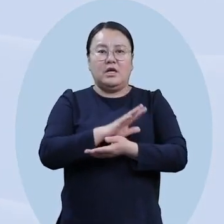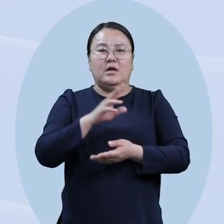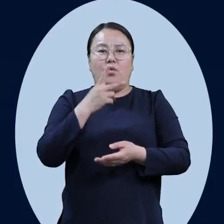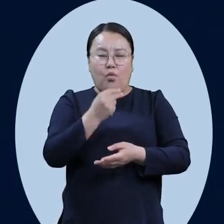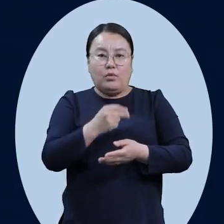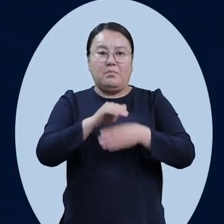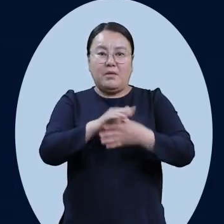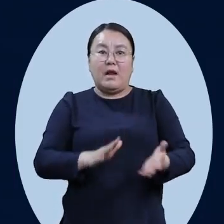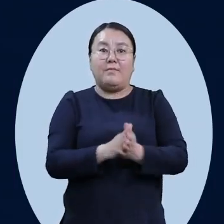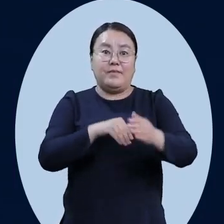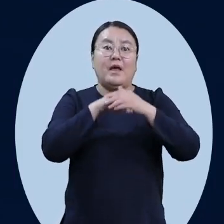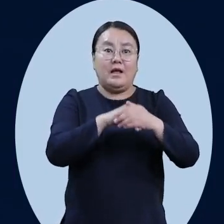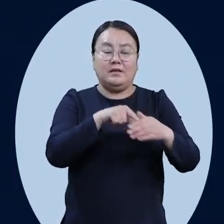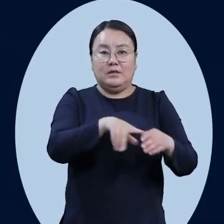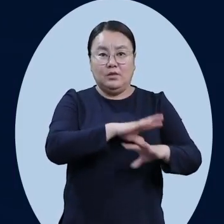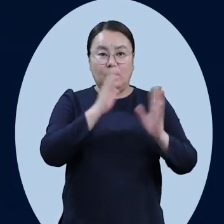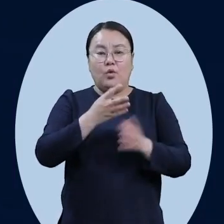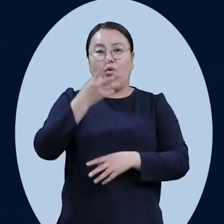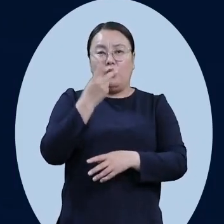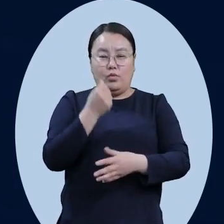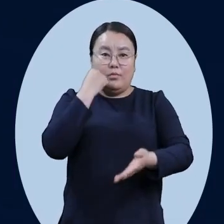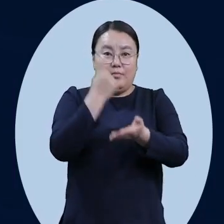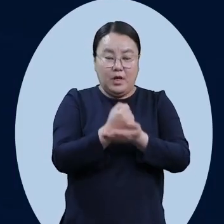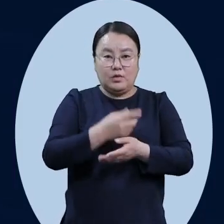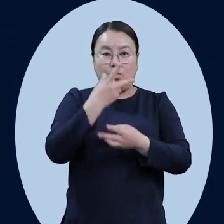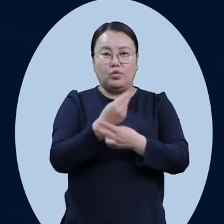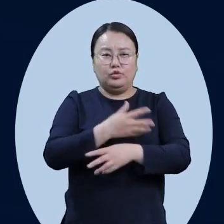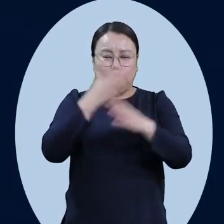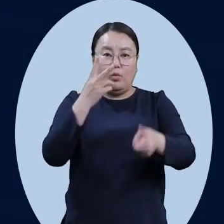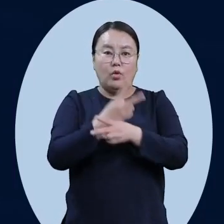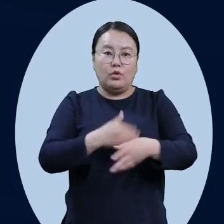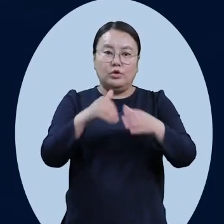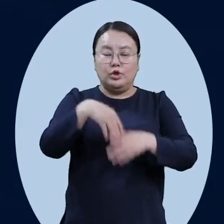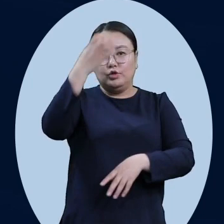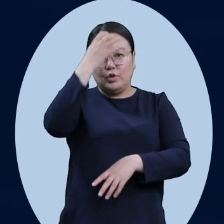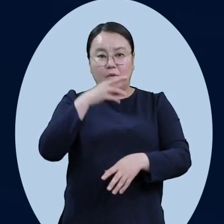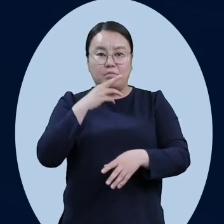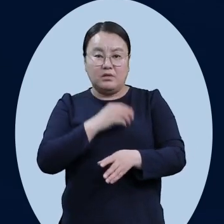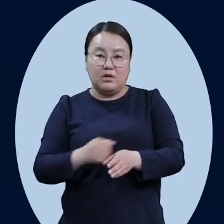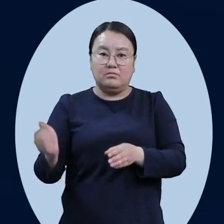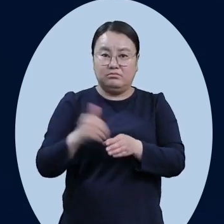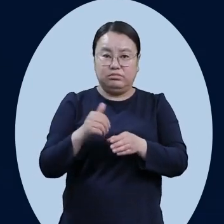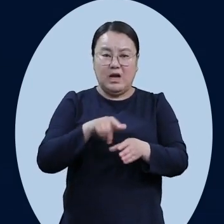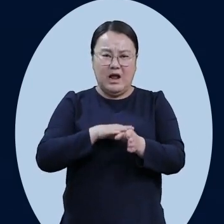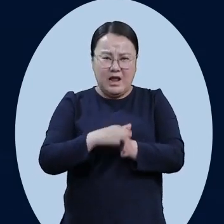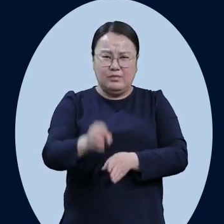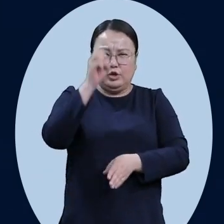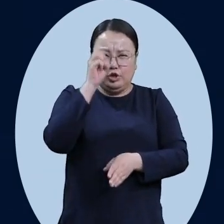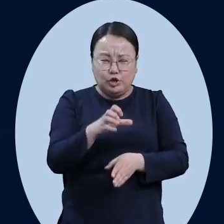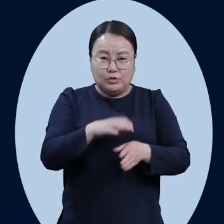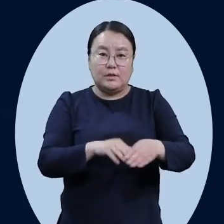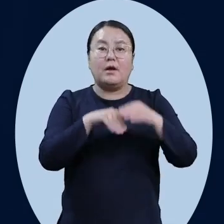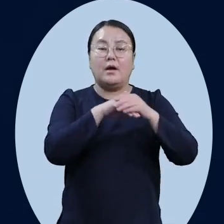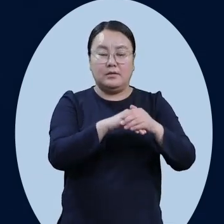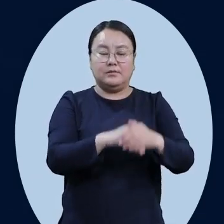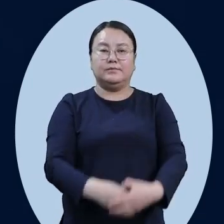хадгална. Нотлон баталгаажуулсан ихийг үндсэн хуульд байршуулж, төрийн мэдээлэл эмгтгэлд нийтлэх бөгөөд түүнийг албан ёсны